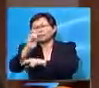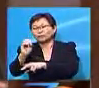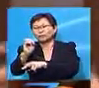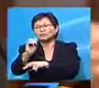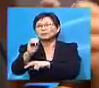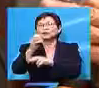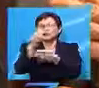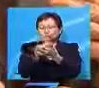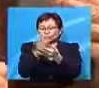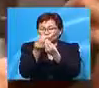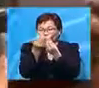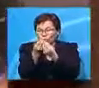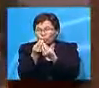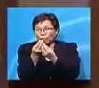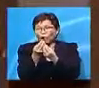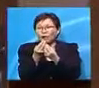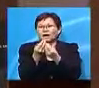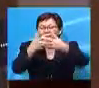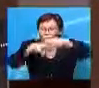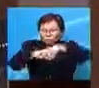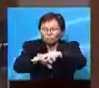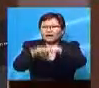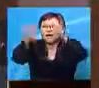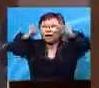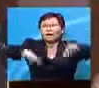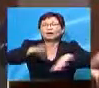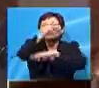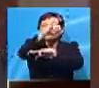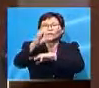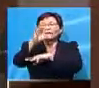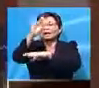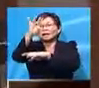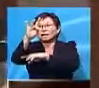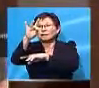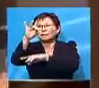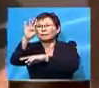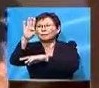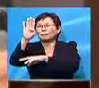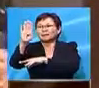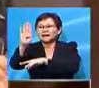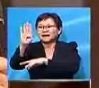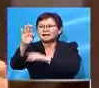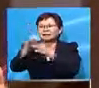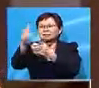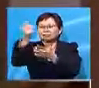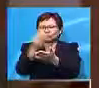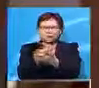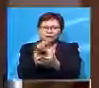dijana perdagangan intra-ASEAN bernilai $608 bilion.